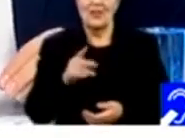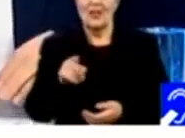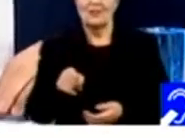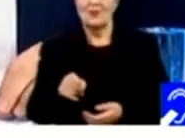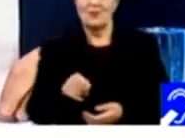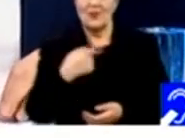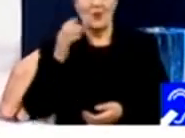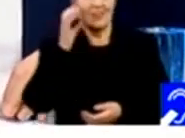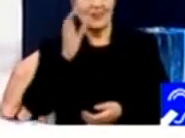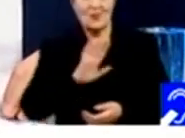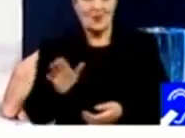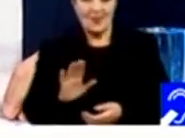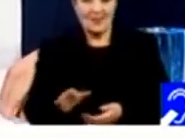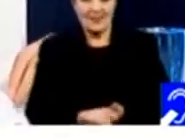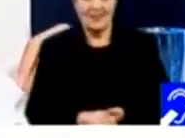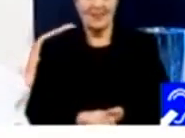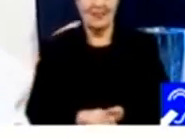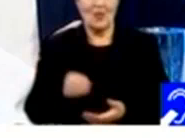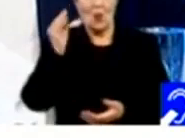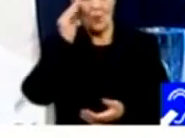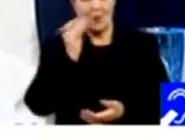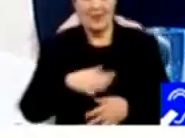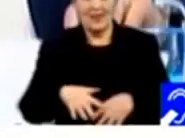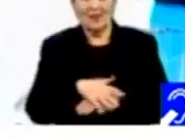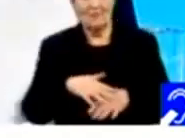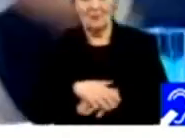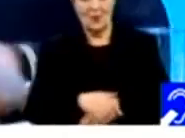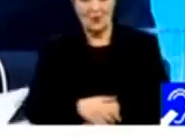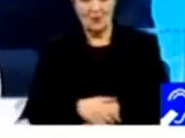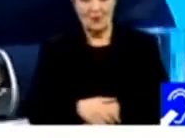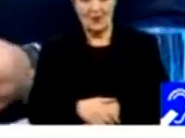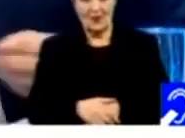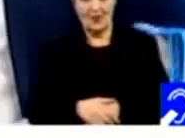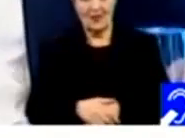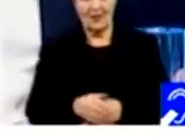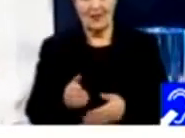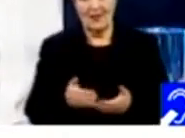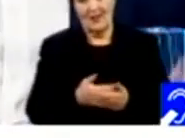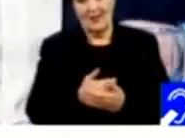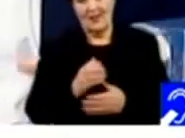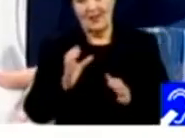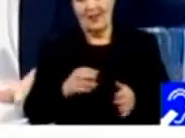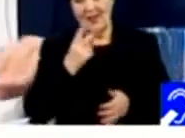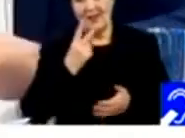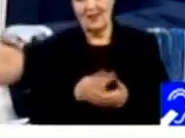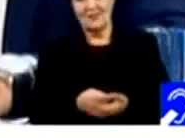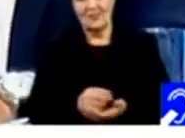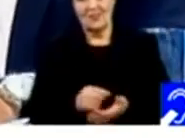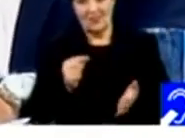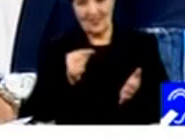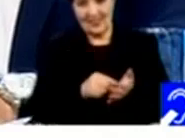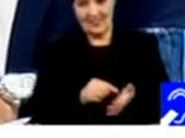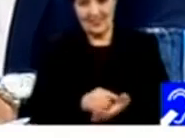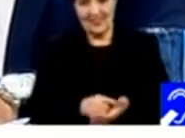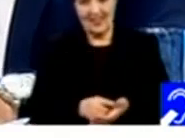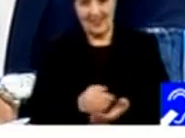nu vreți să ascultați și iarăși manipulați opinia publică. Ați zis că mi-aduceți dovada unde am solicitat noi invalidarea alegerilor. Hai, arătați-mi. Exact. Aș putea să iau